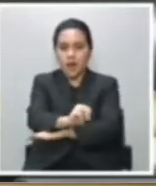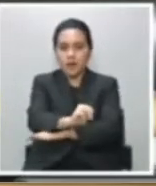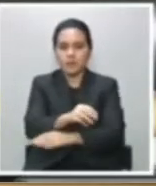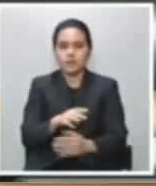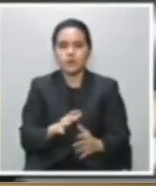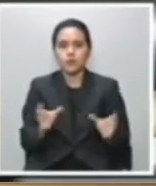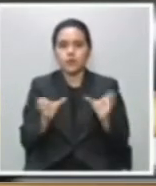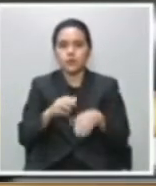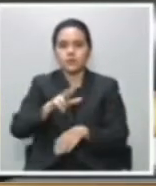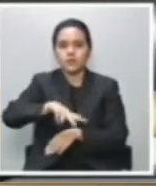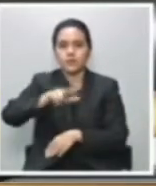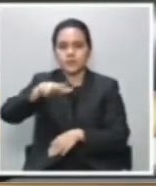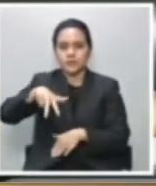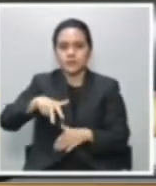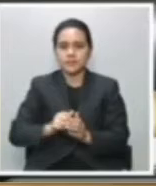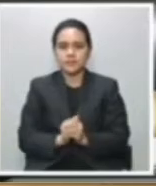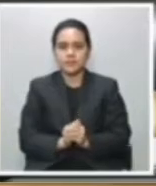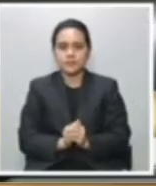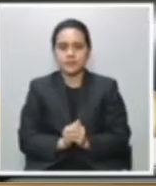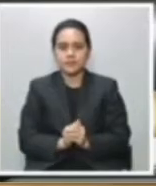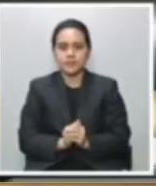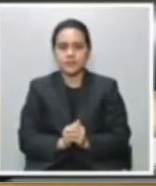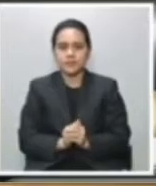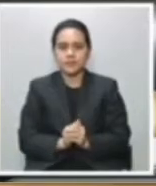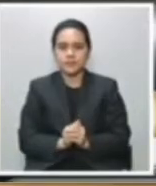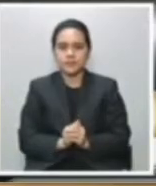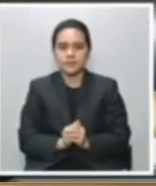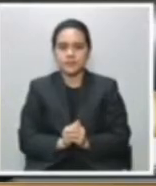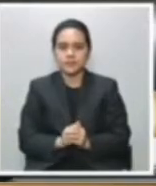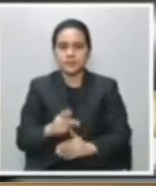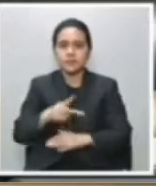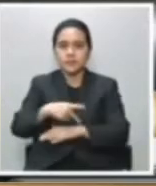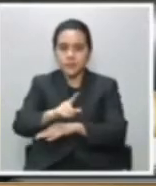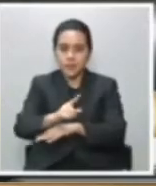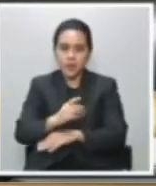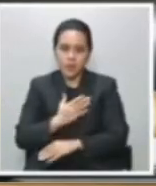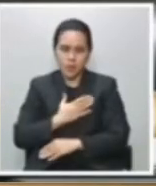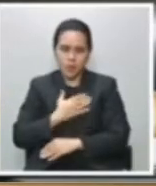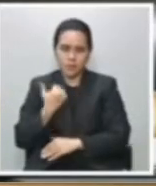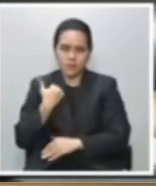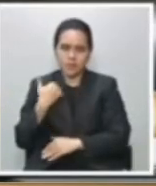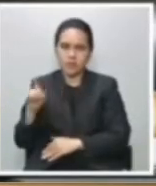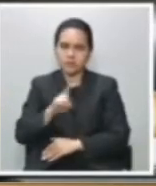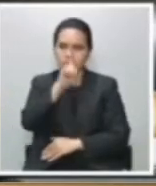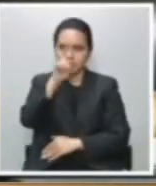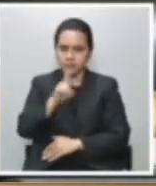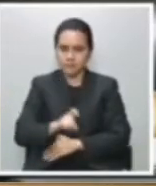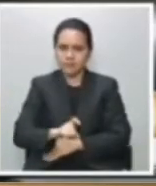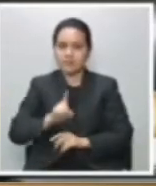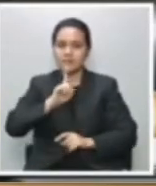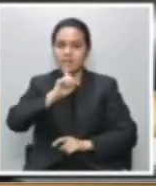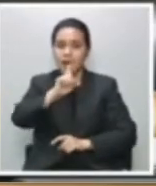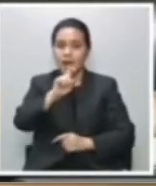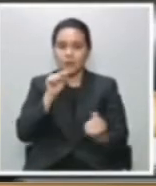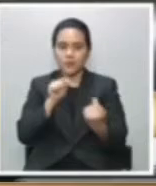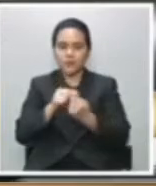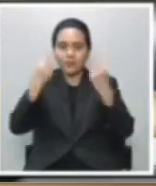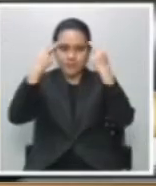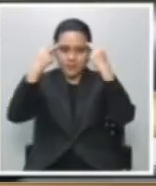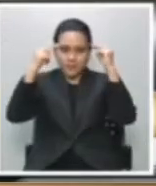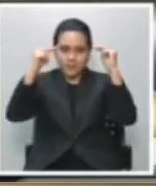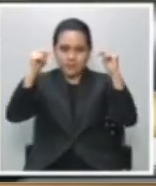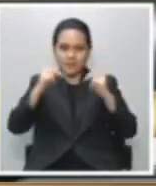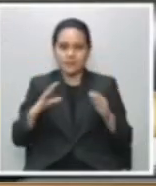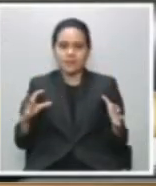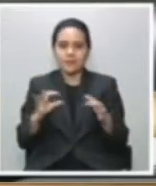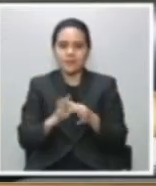ไทยท่านประธานครับผมเนี่ยได้ตั้งกระทู้นะครับถึงท่านนายกรัฐมนตรีเกี่ยวกับเรื่อง